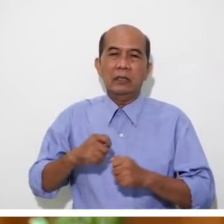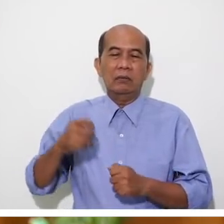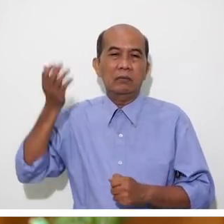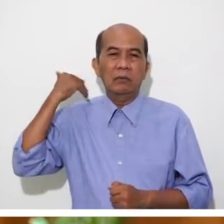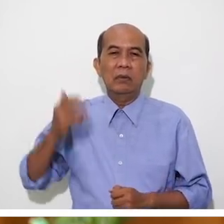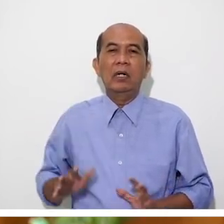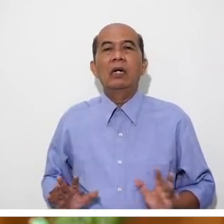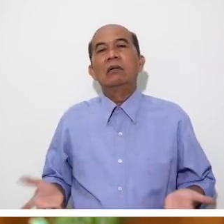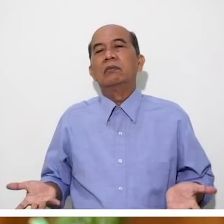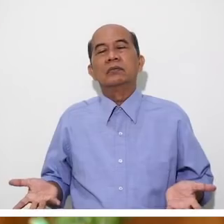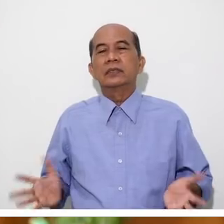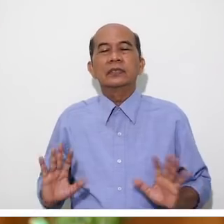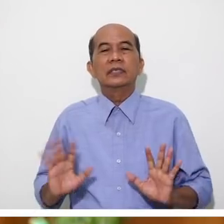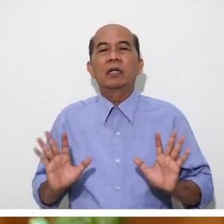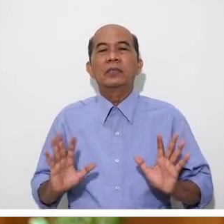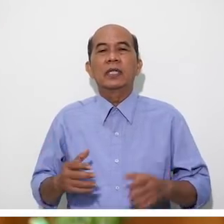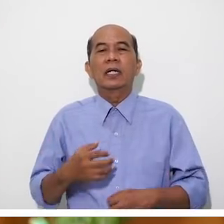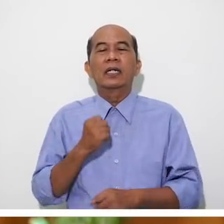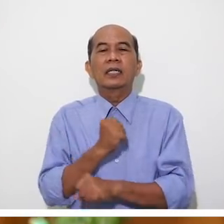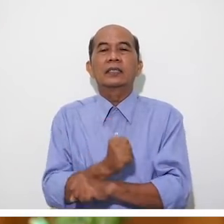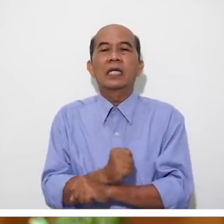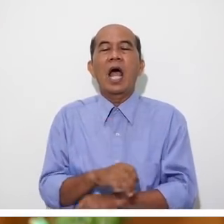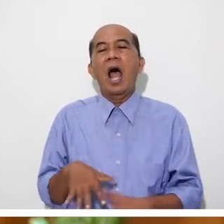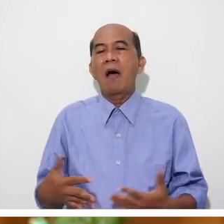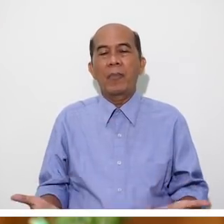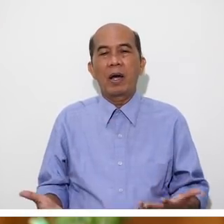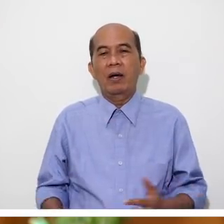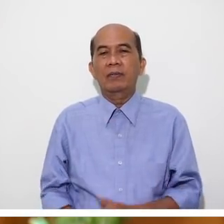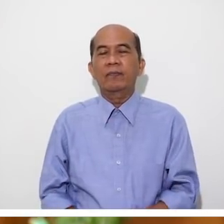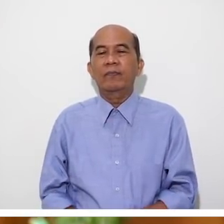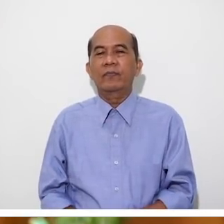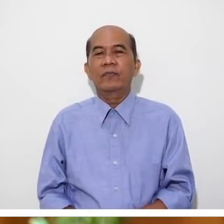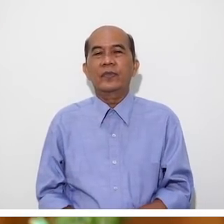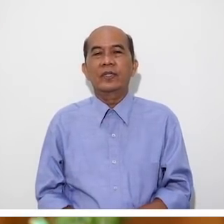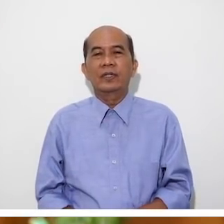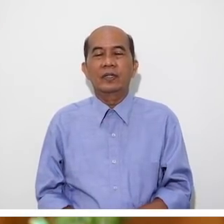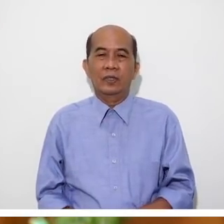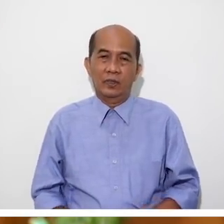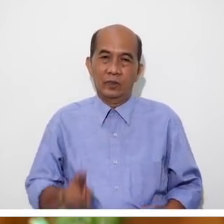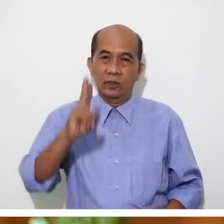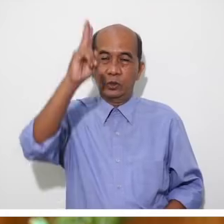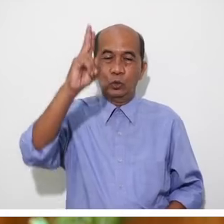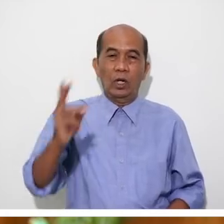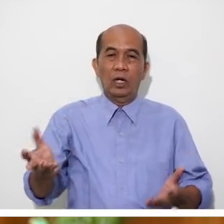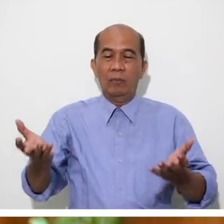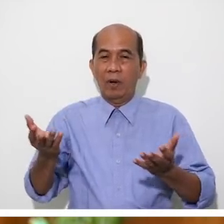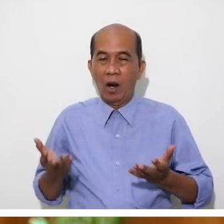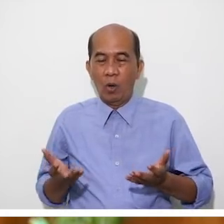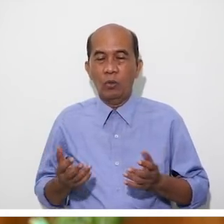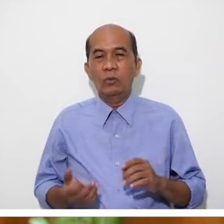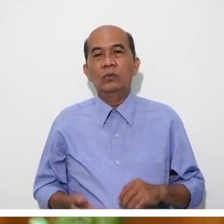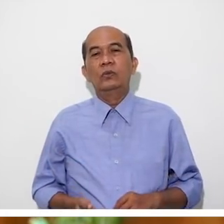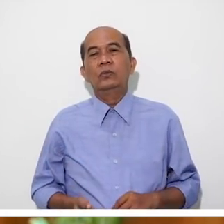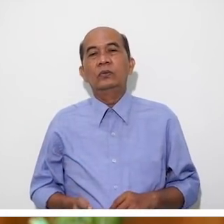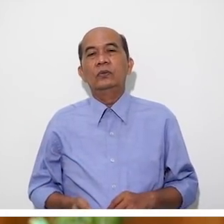Artinya tidak bisa berbuat apa-apa. Saudara, jadi yang Tuhan mau adalah seperti Rasul Paulus